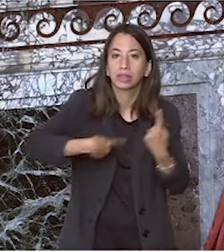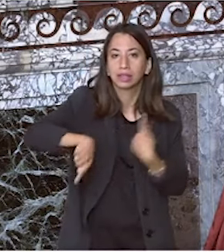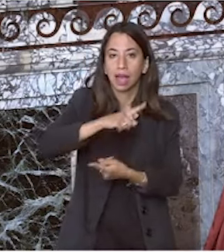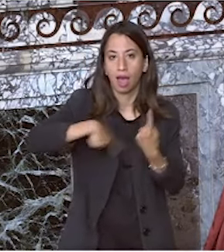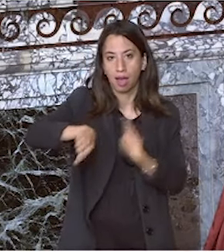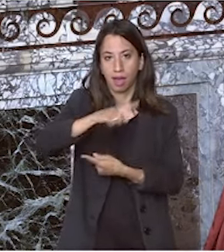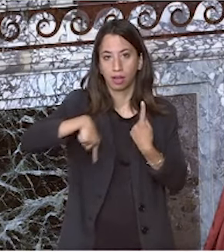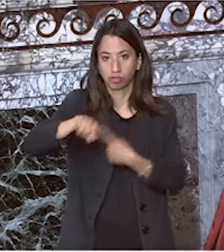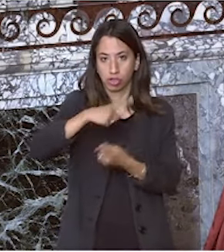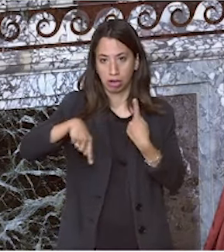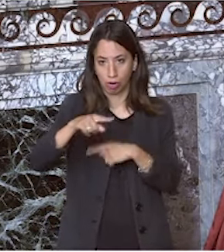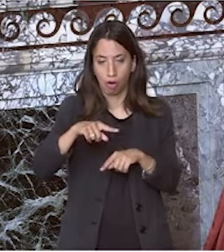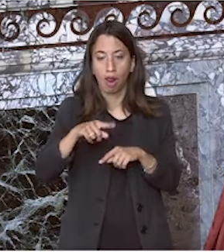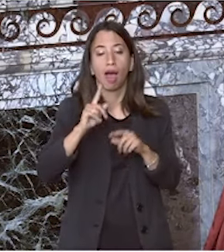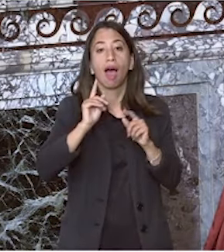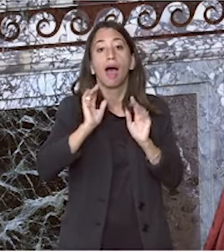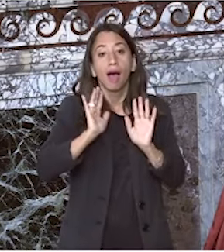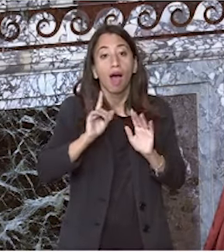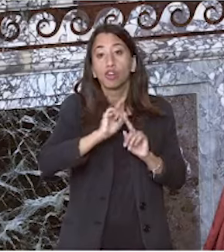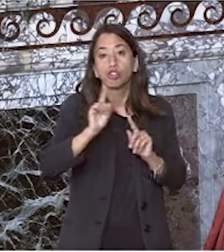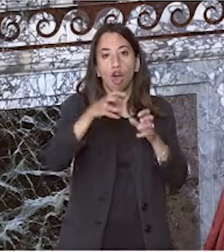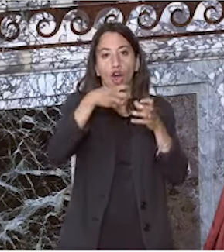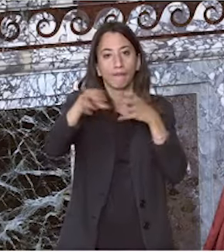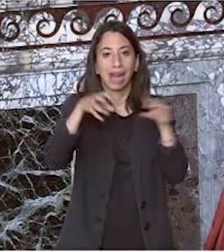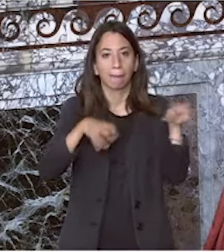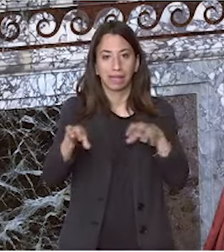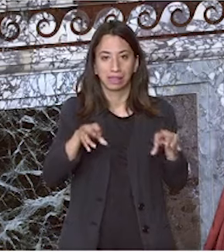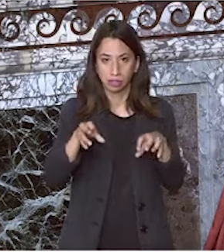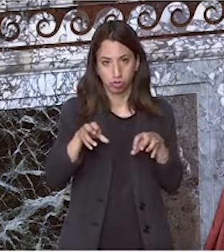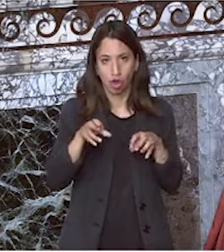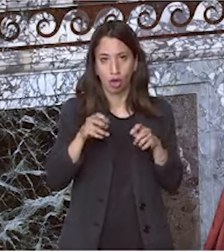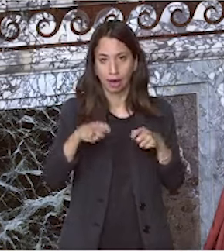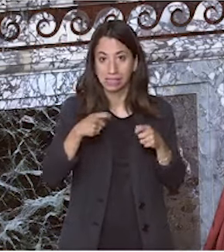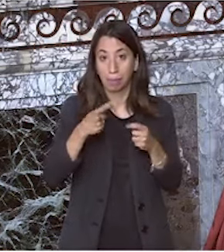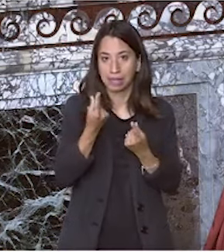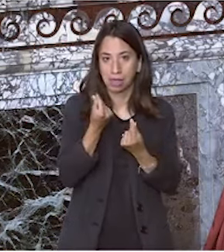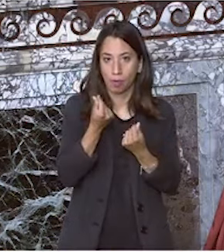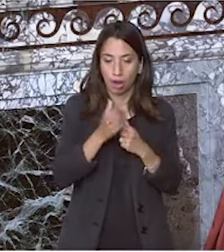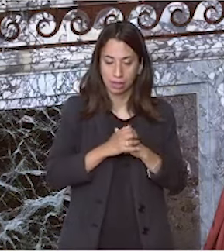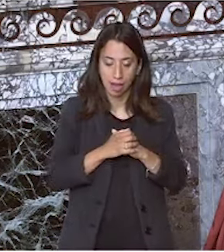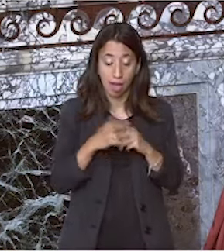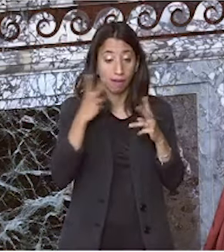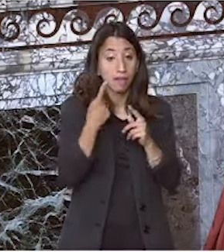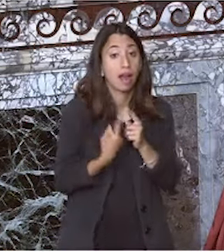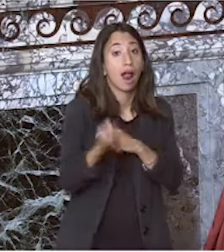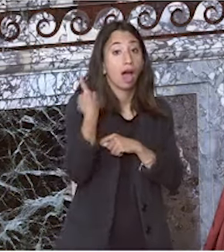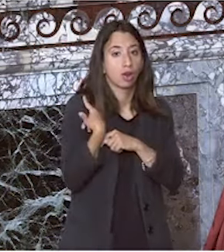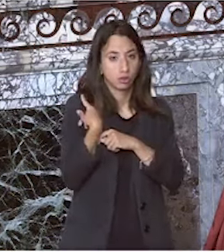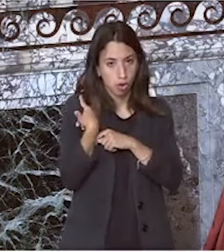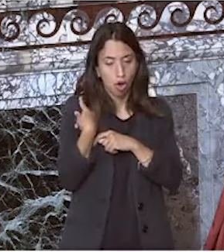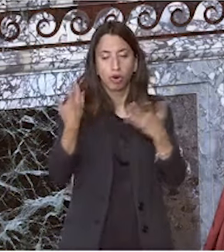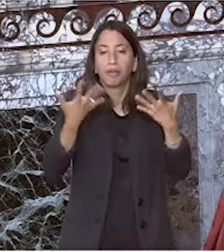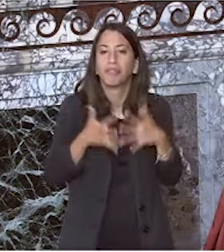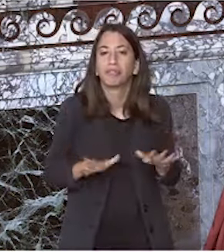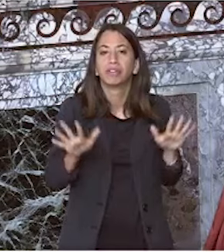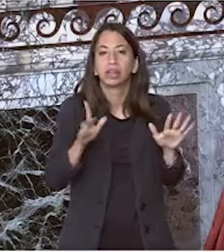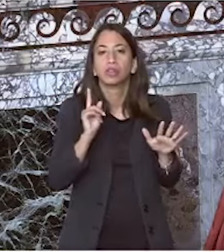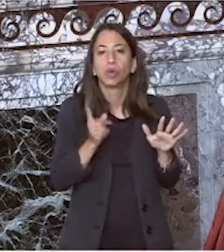di frammentazione nella trasmissione degli impulsi monetari. Lo scorso anno si è